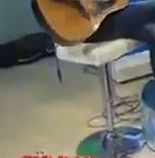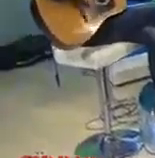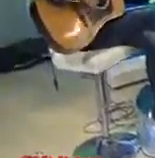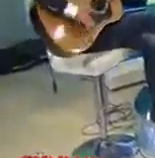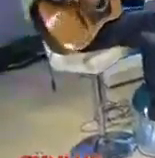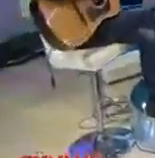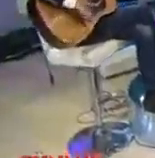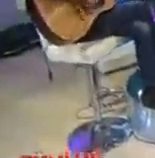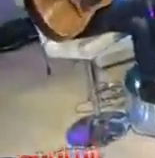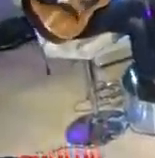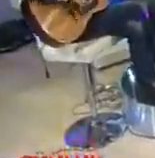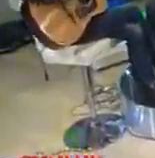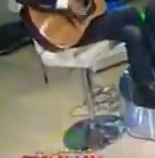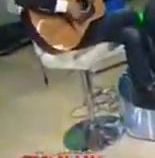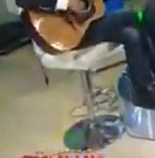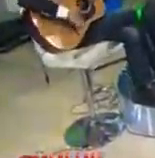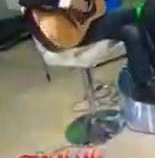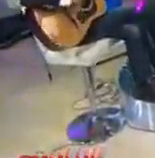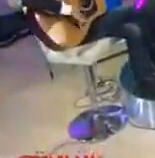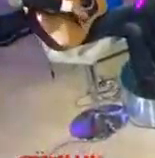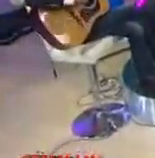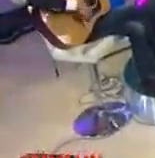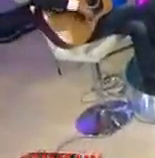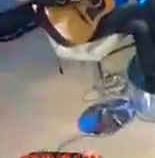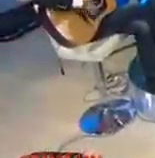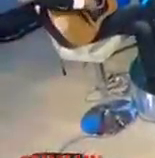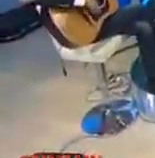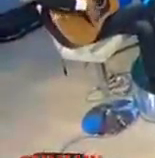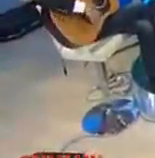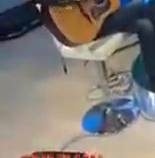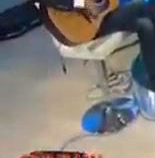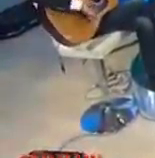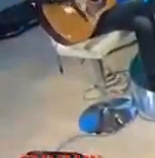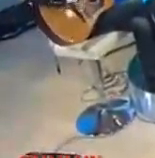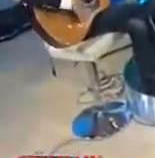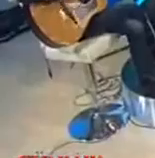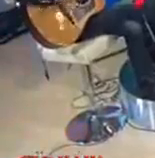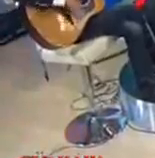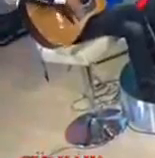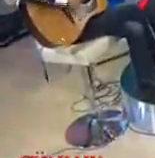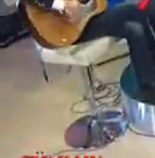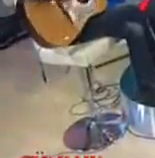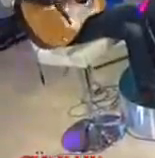sana değil bana muhtacım. Gel yine yeniden iki yanım.